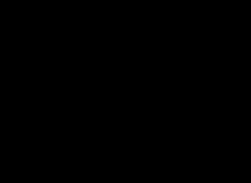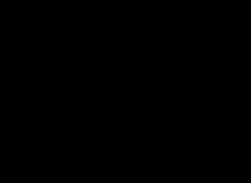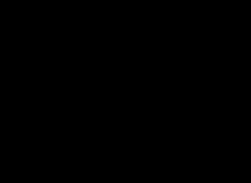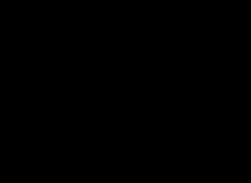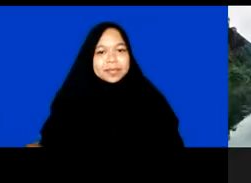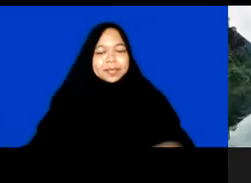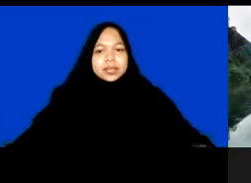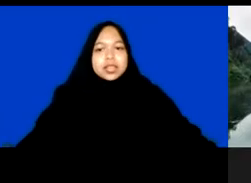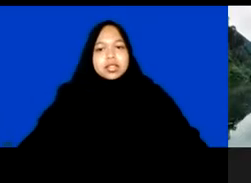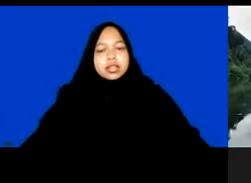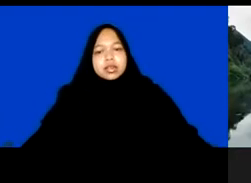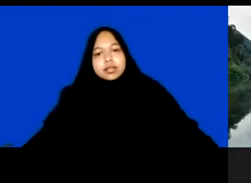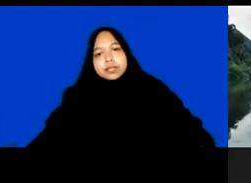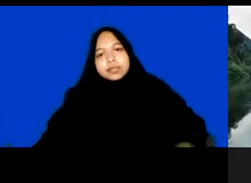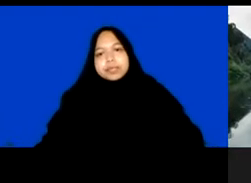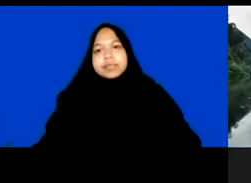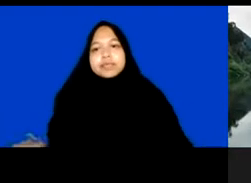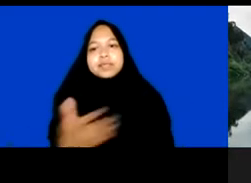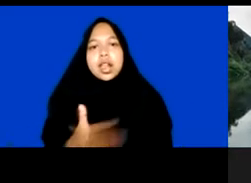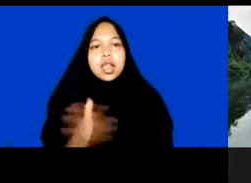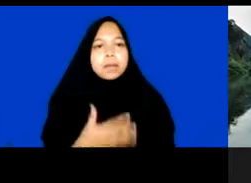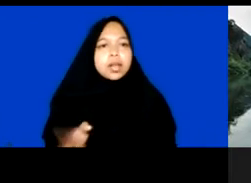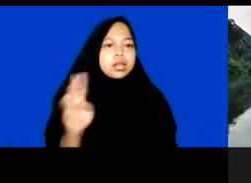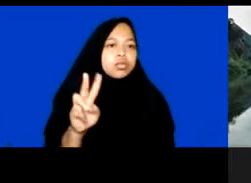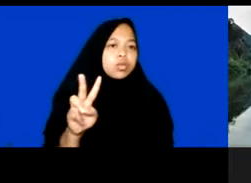Oke, kemudian slide selanjutnya.